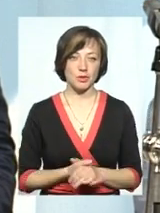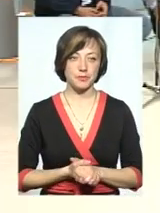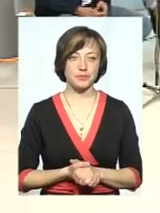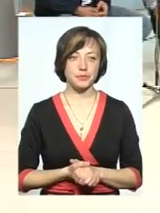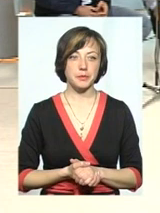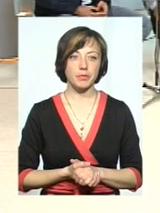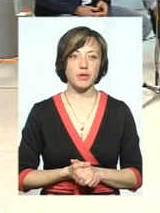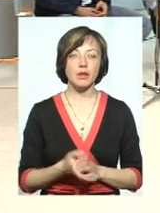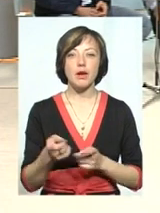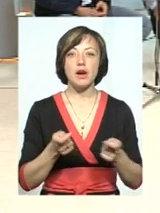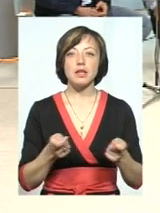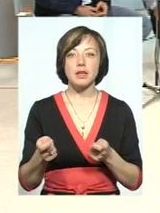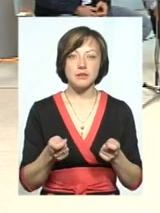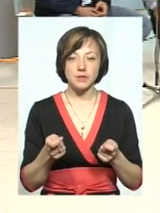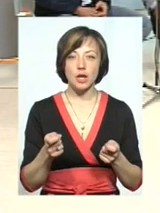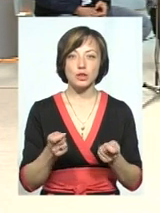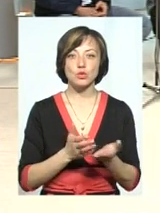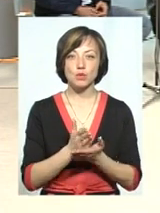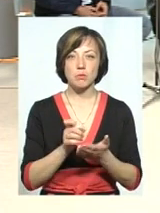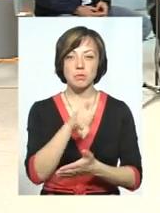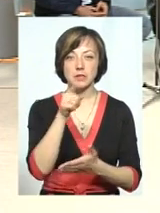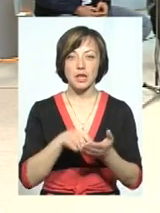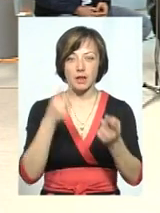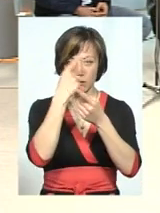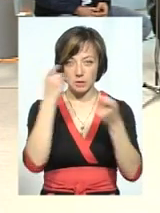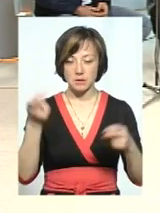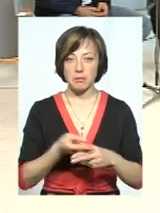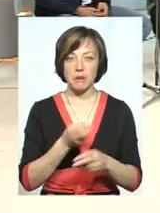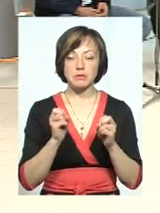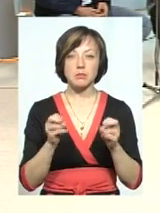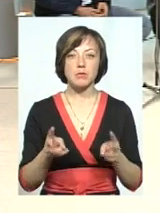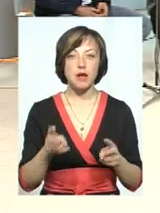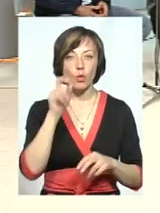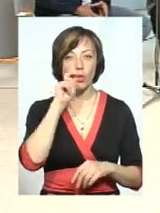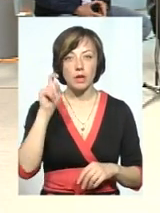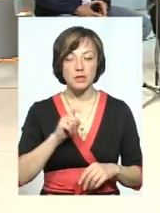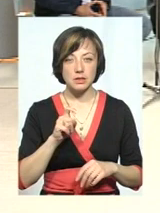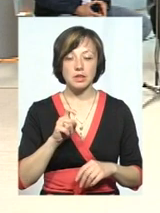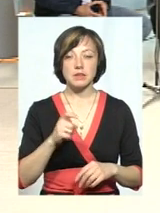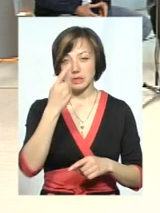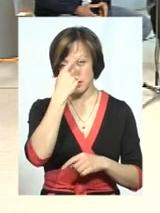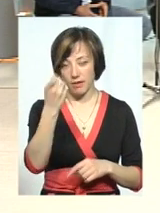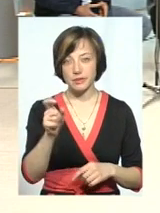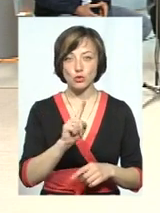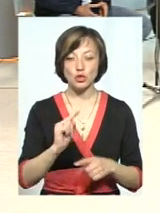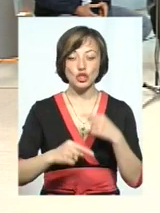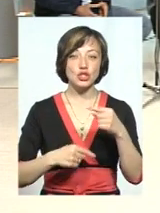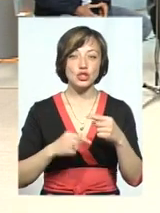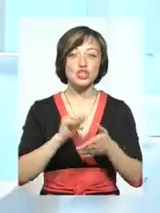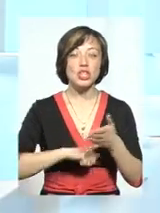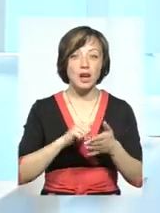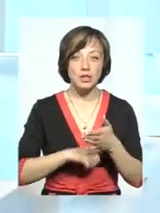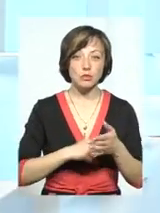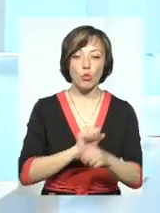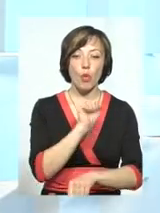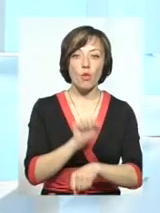дивіться, от керівник служби з питань інформаційної безпеки Ради нацбезпеки України Валентин Петров заявив, що через блокування